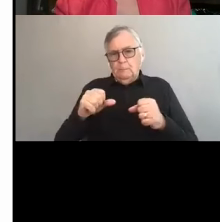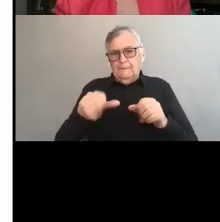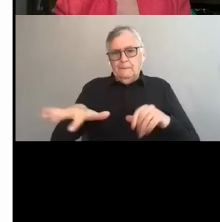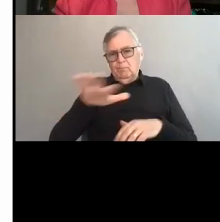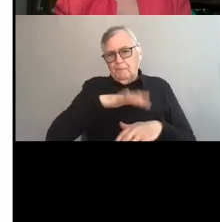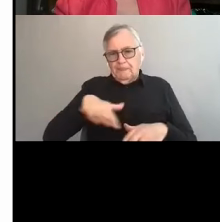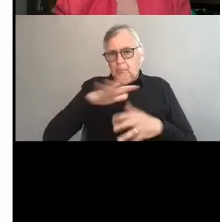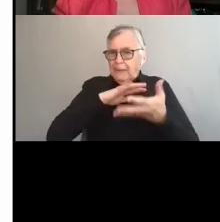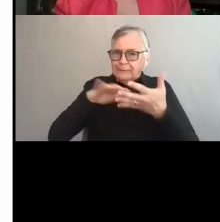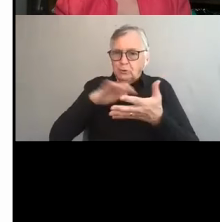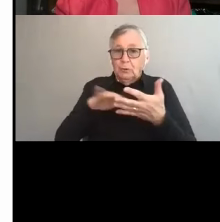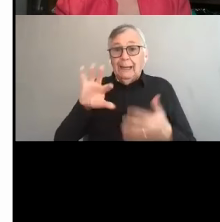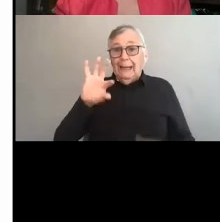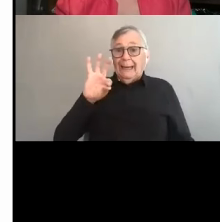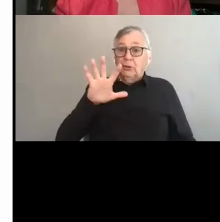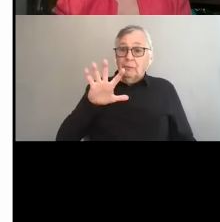l'étude,